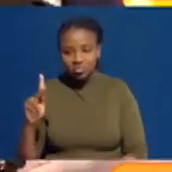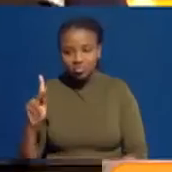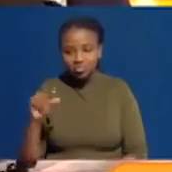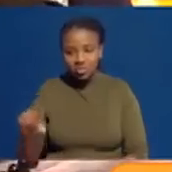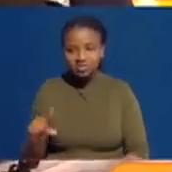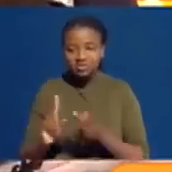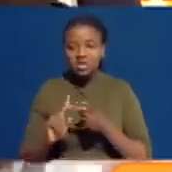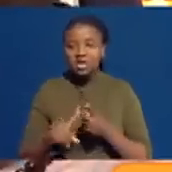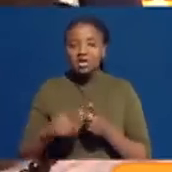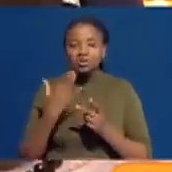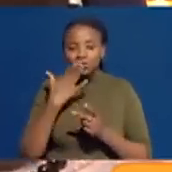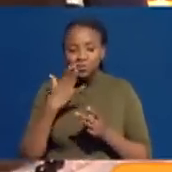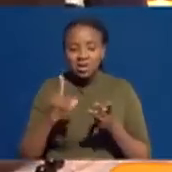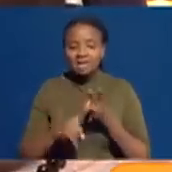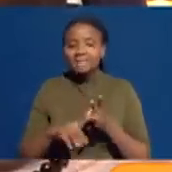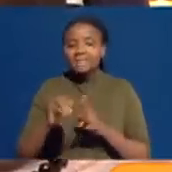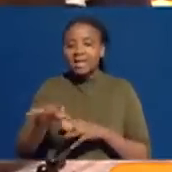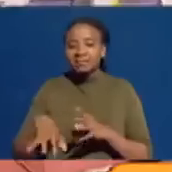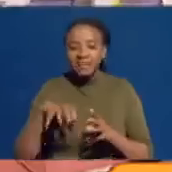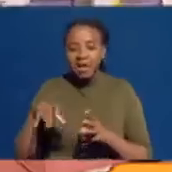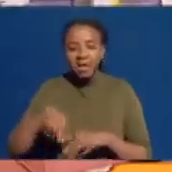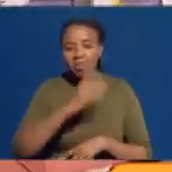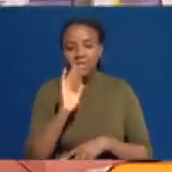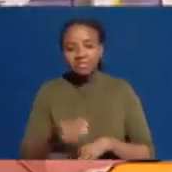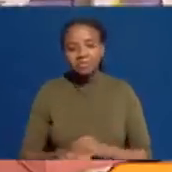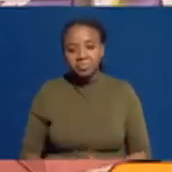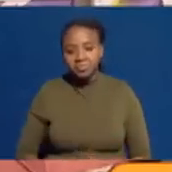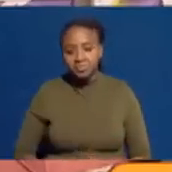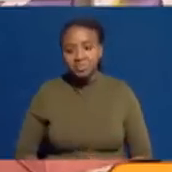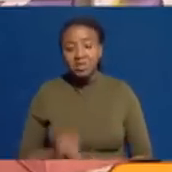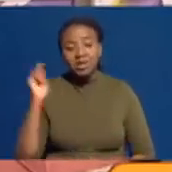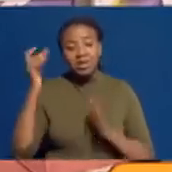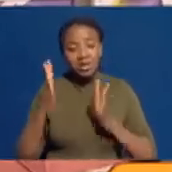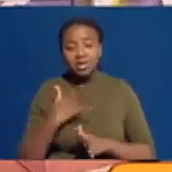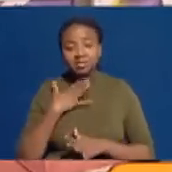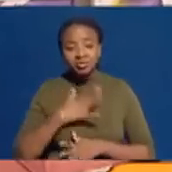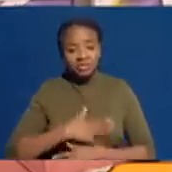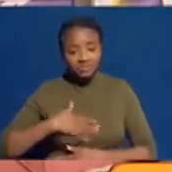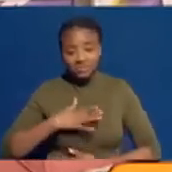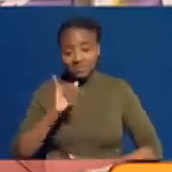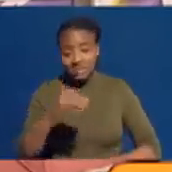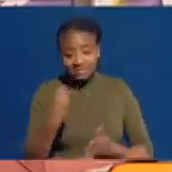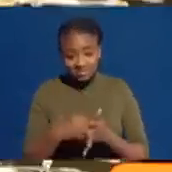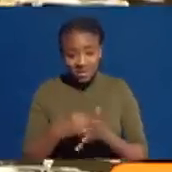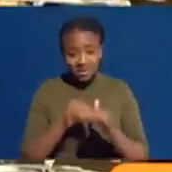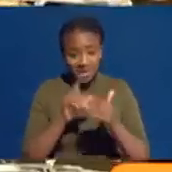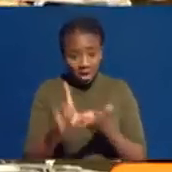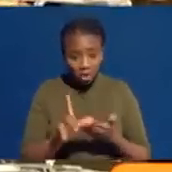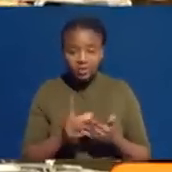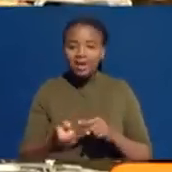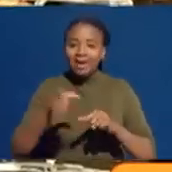niko natumia kazi ya kukuja tamu. Wakenya wengi wanaitaka serikali kuongeza kiwango cha pesa hizo